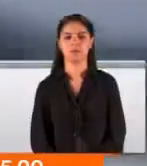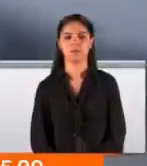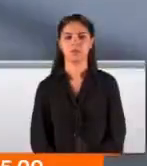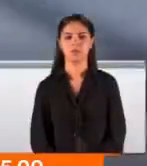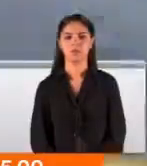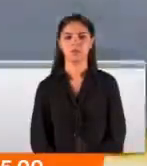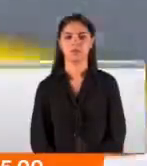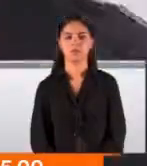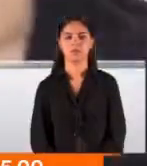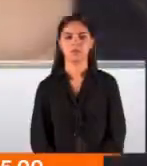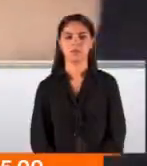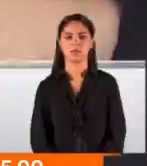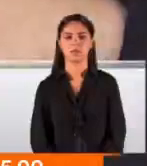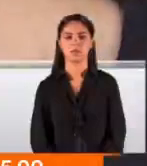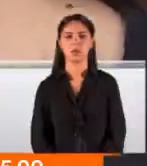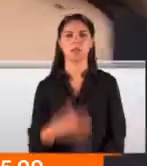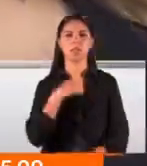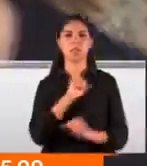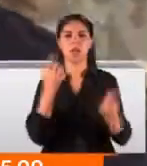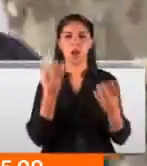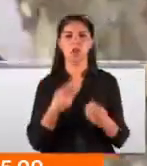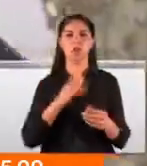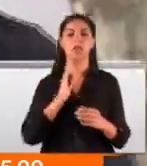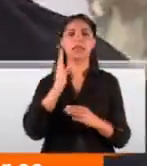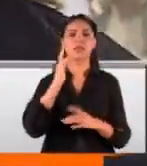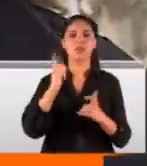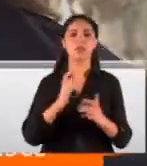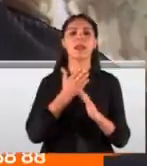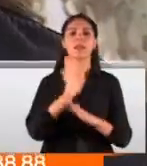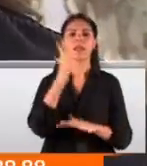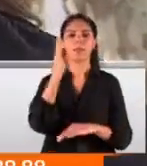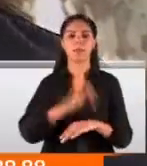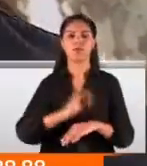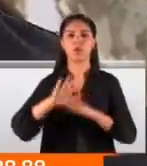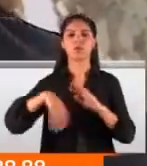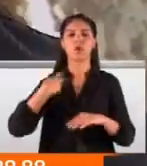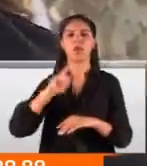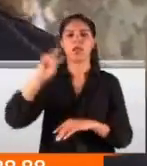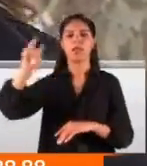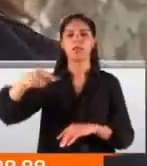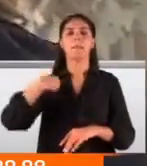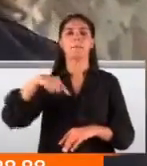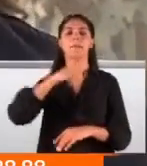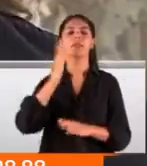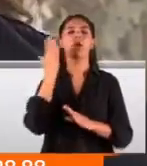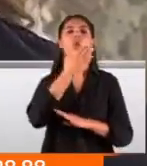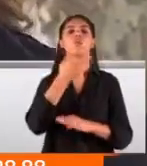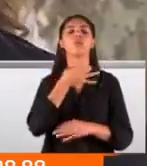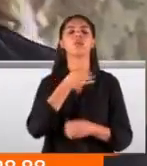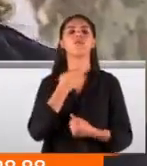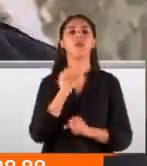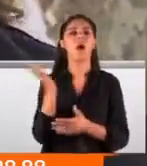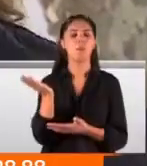Bak kendine gel kendine. Mağdur olduk yani gideceğimiz yere de gidemedik. Zaten 5 dakika sonra falan indik. Çünkü bizi götürmek istemiyordu zaten gideceğimiz